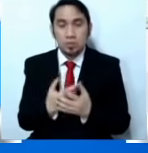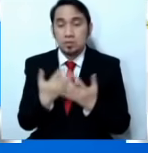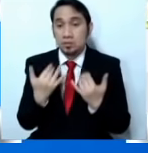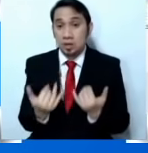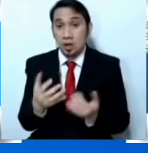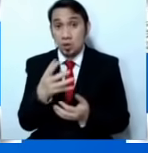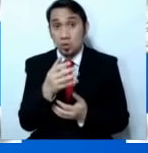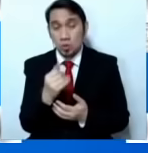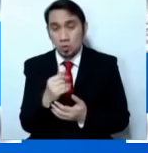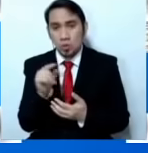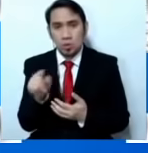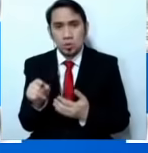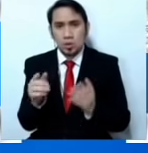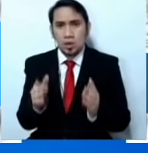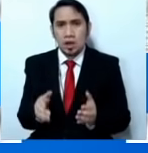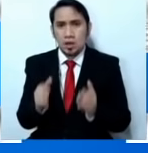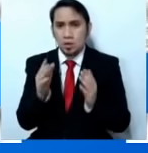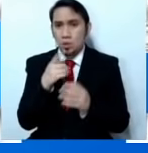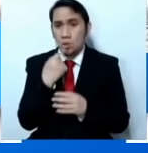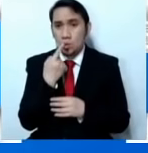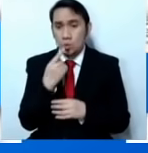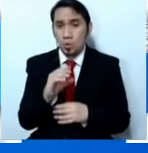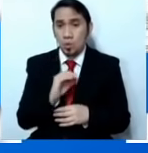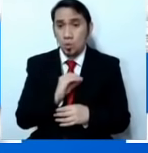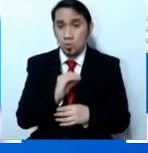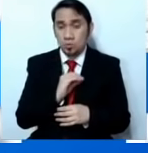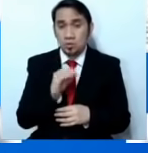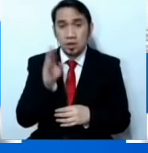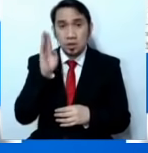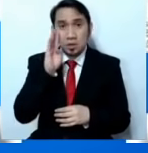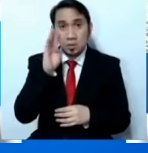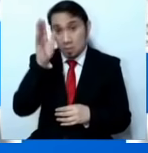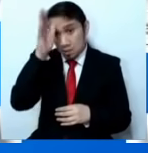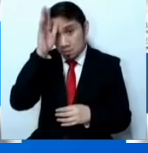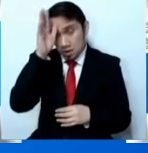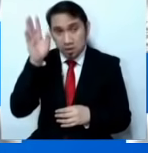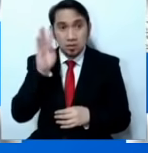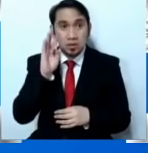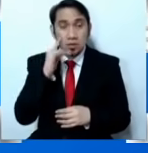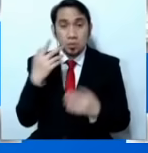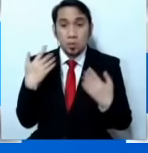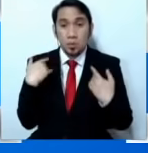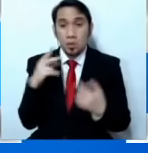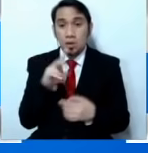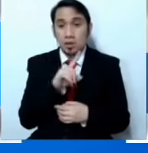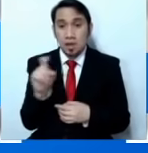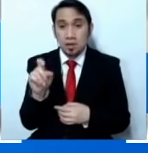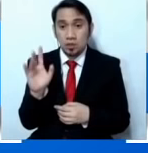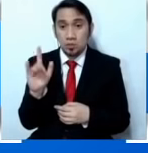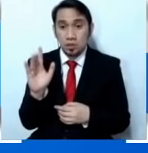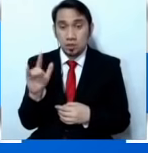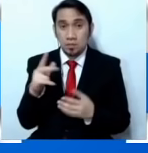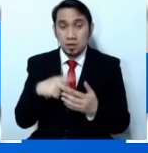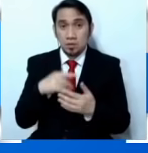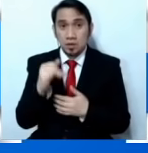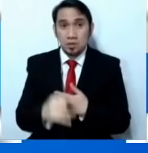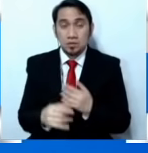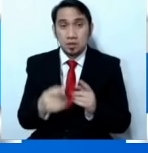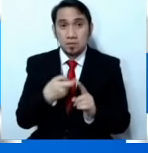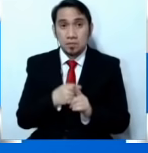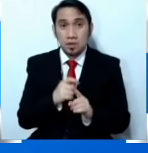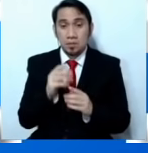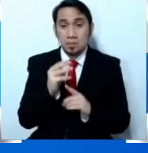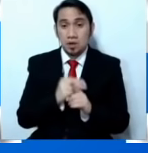CLTG Buildings na pagmamay-ari ng tatay ni Go ang 125 projects gaya ng road widening mula March 2007